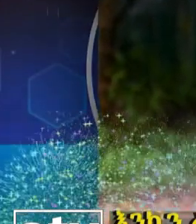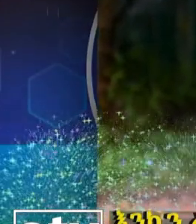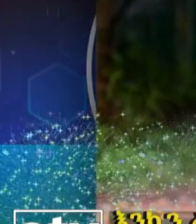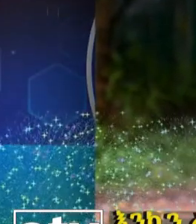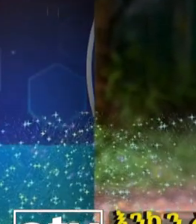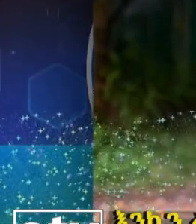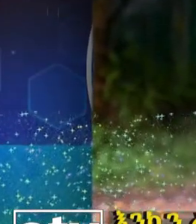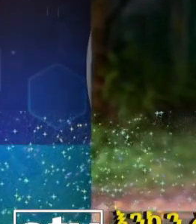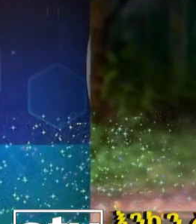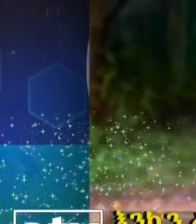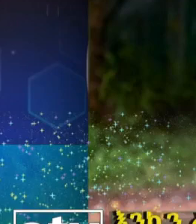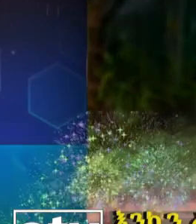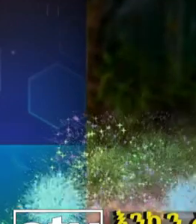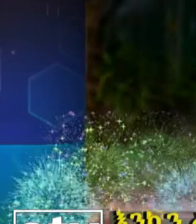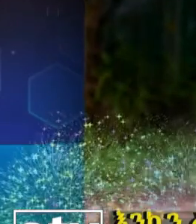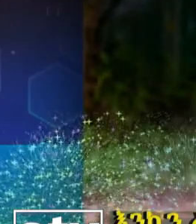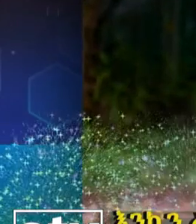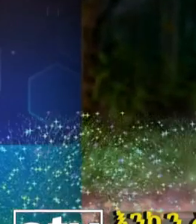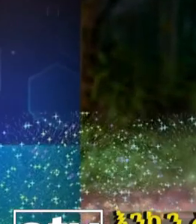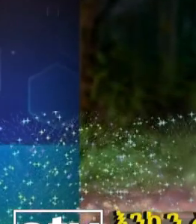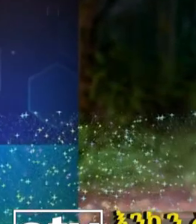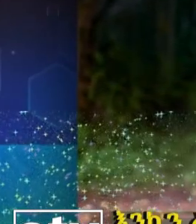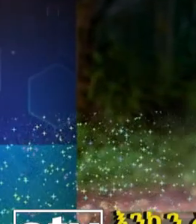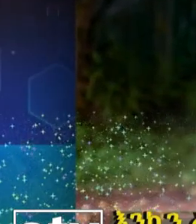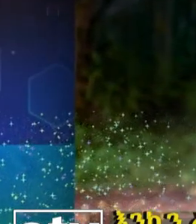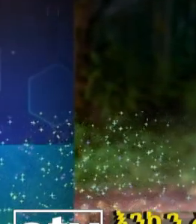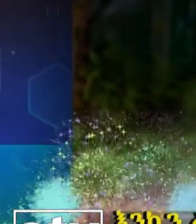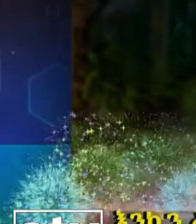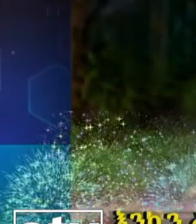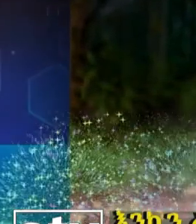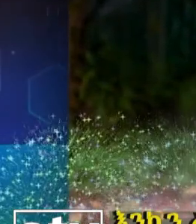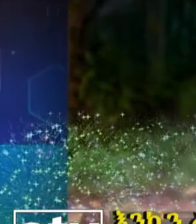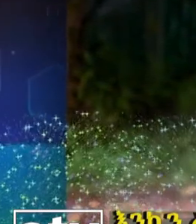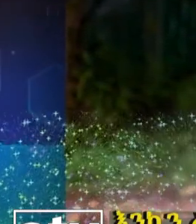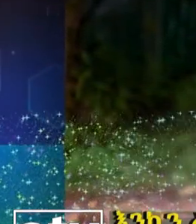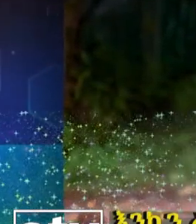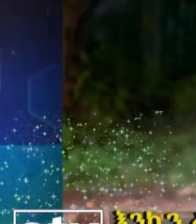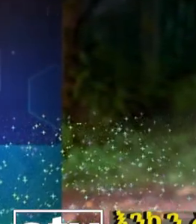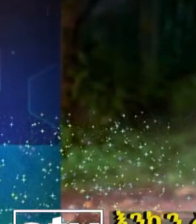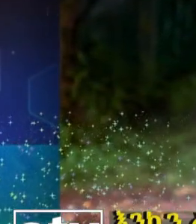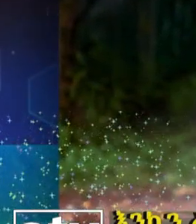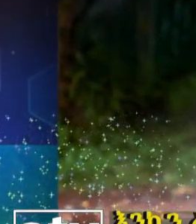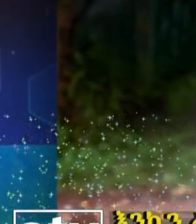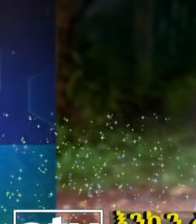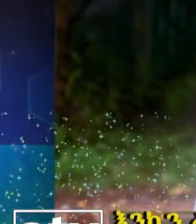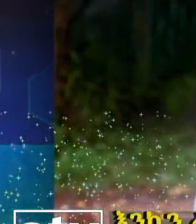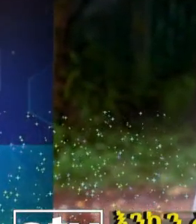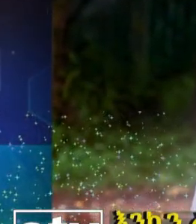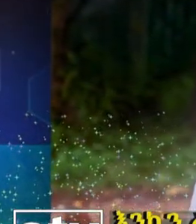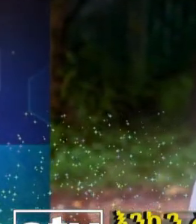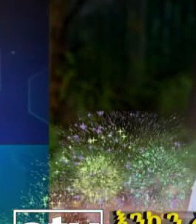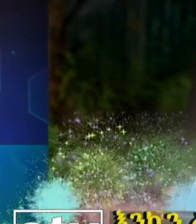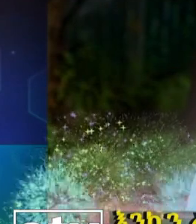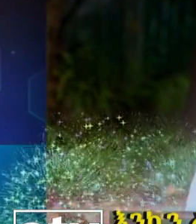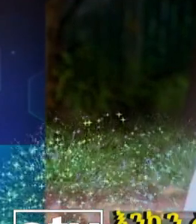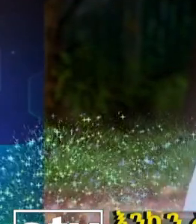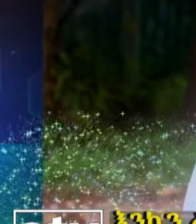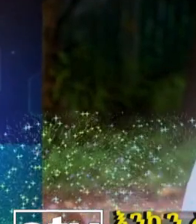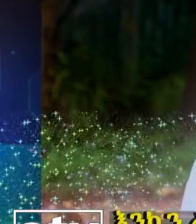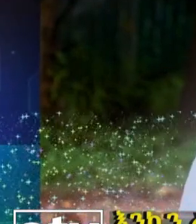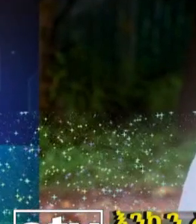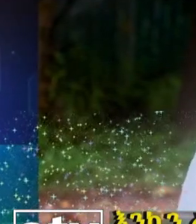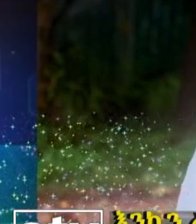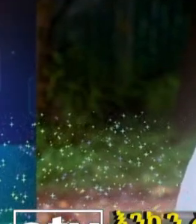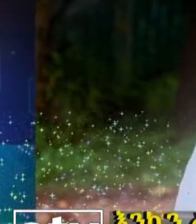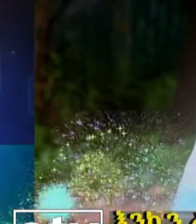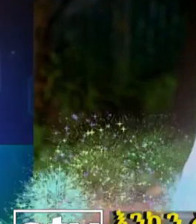barakan baranaga baragamachu barabaradina baratokumma barolian